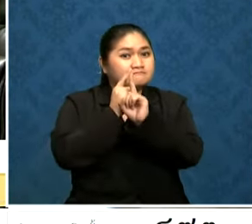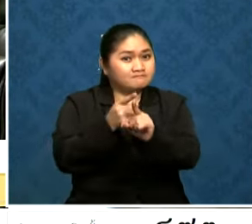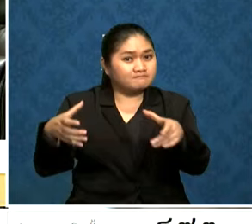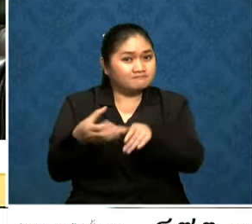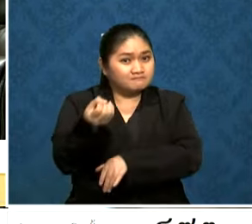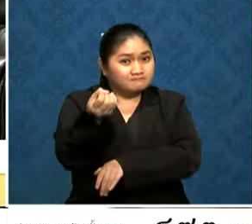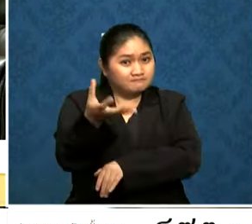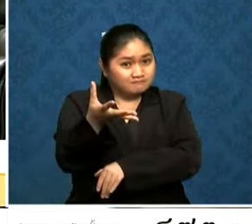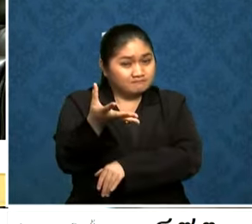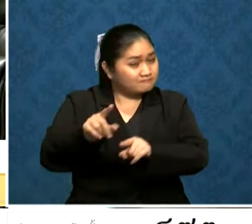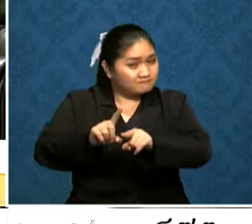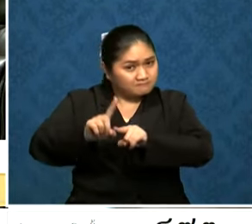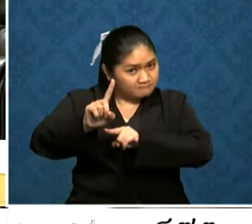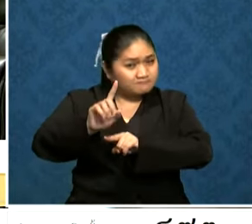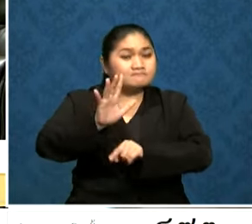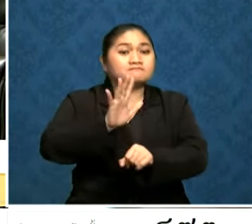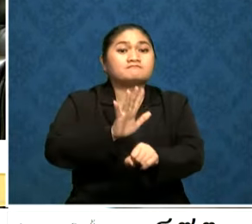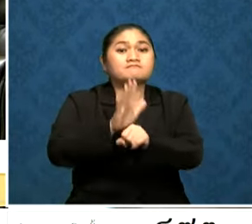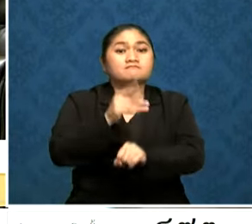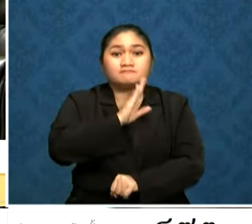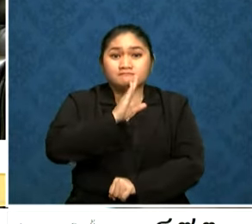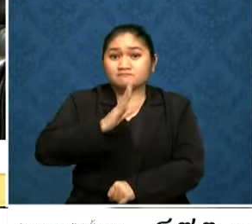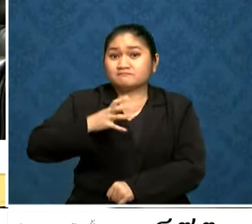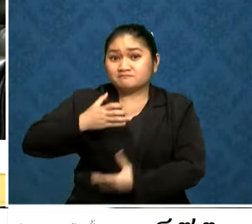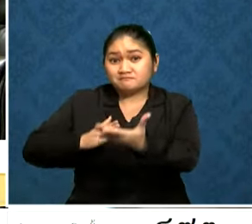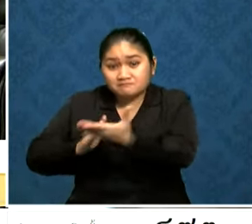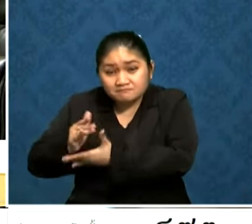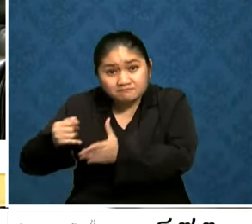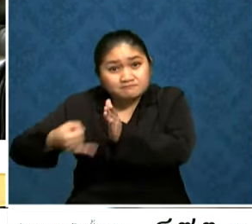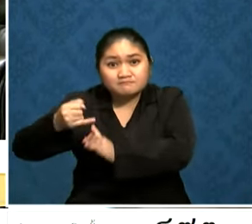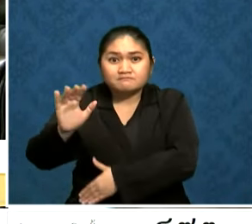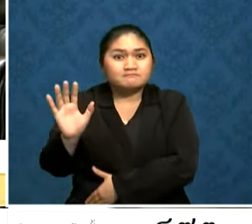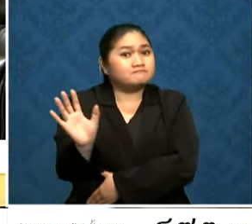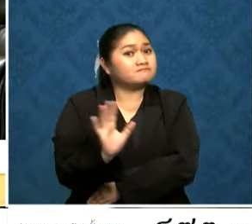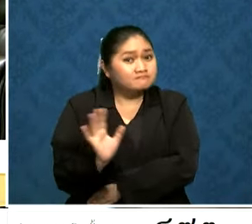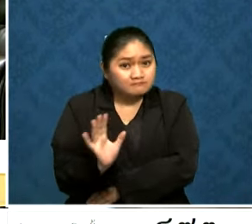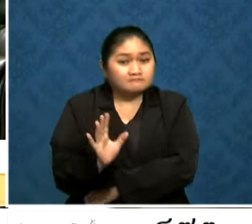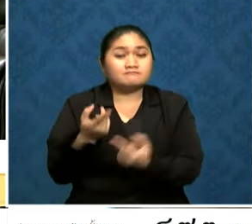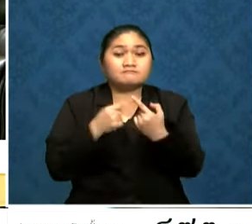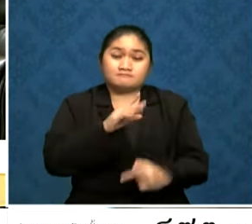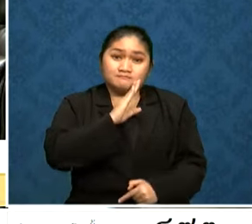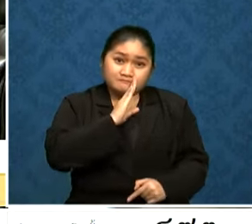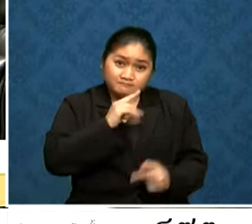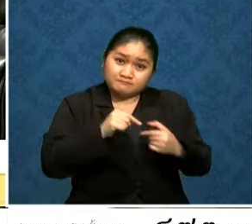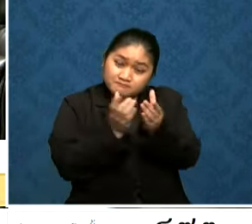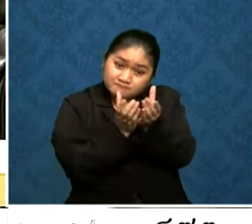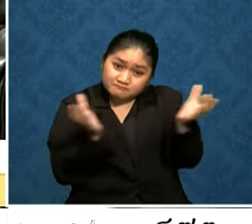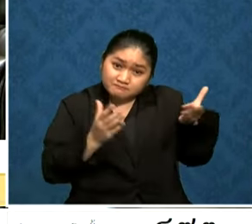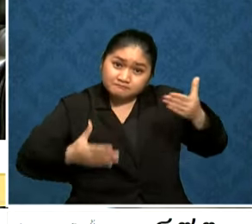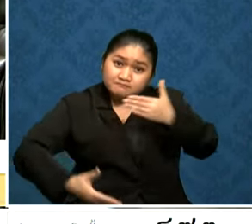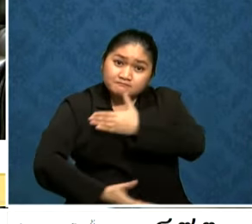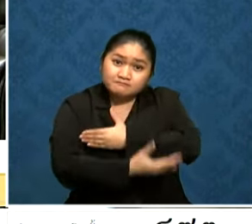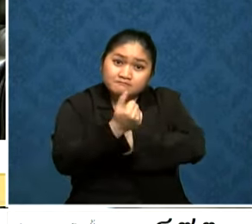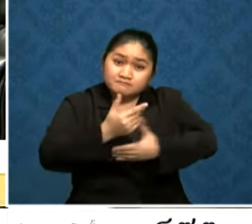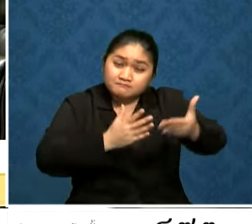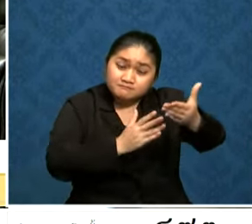มากหนึ่ชั้นไม่ใช่เพจะทำใหประชามติมผ่านงายขึ้นไม่ใช่เพื่จะทำให้ประชามติเรรฐมนูลนั้มีโอกาสจะป